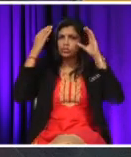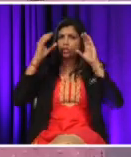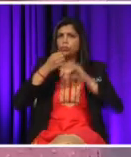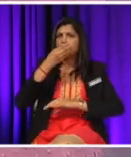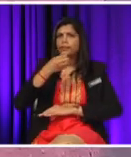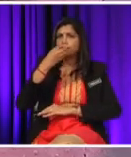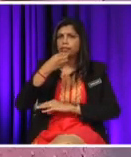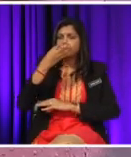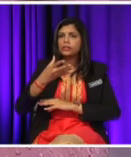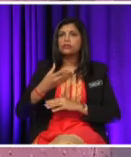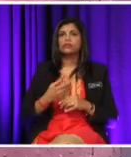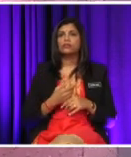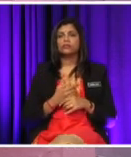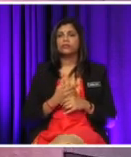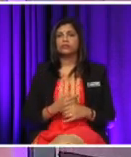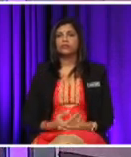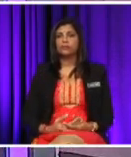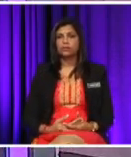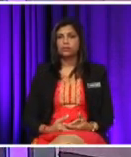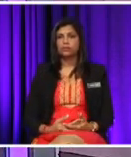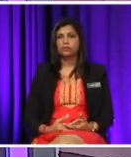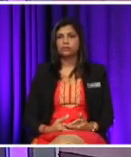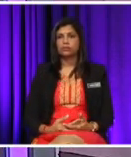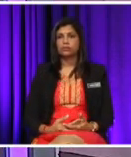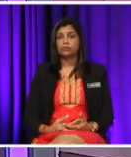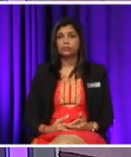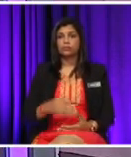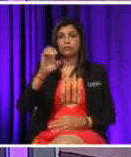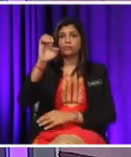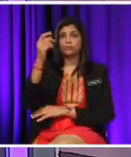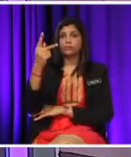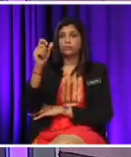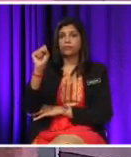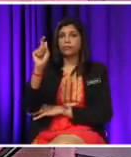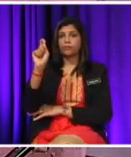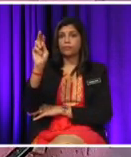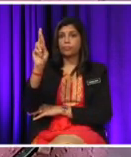yang kaya adalah extra ekstrakulasi